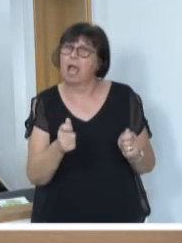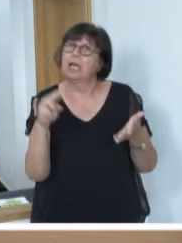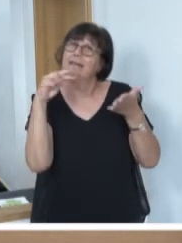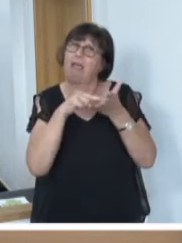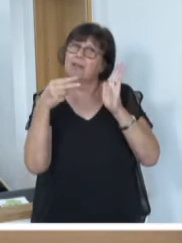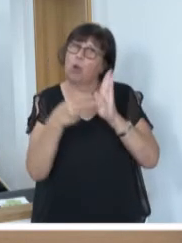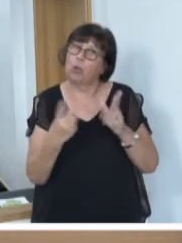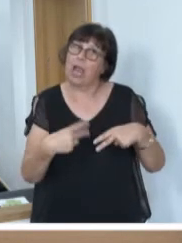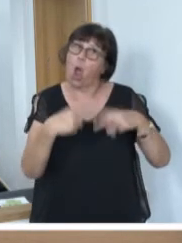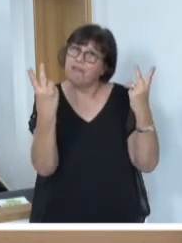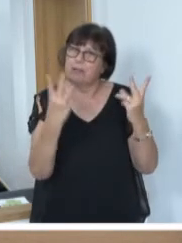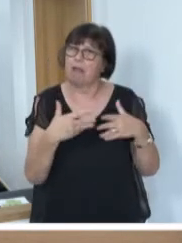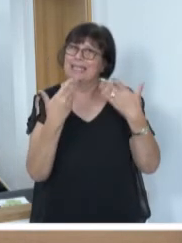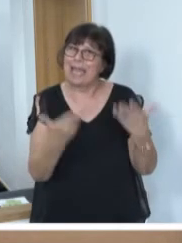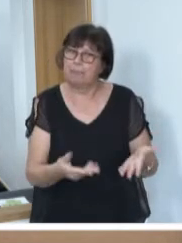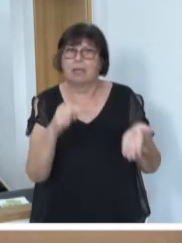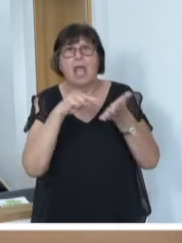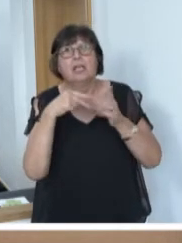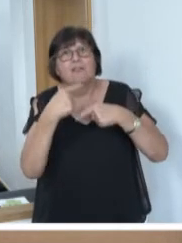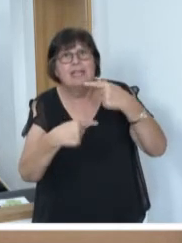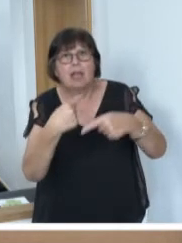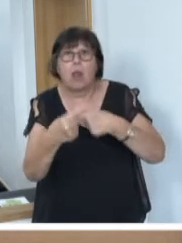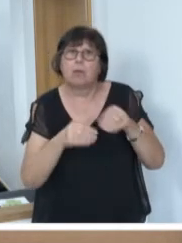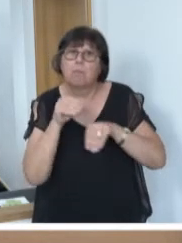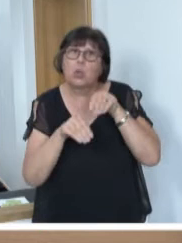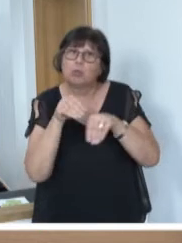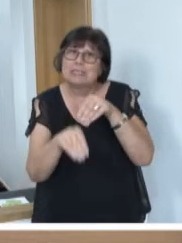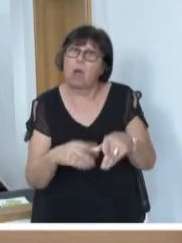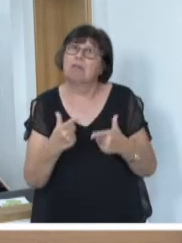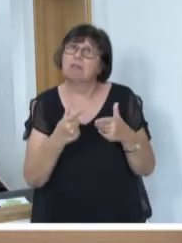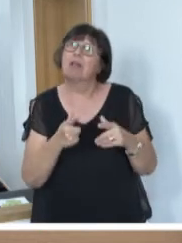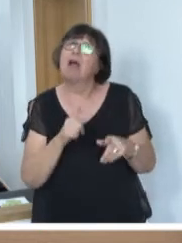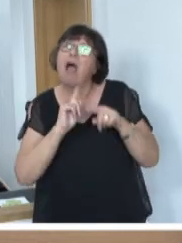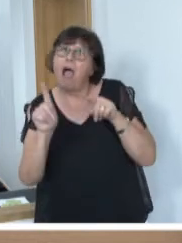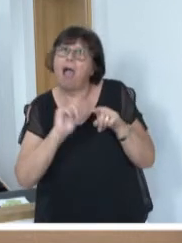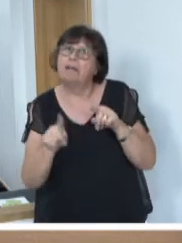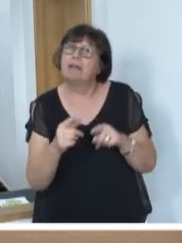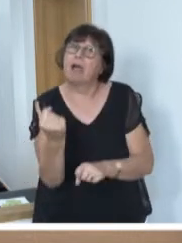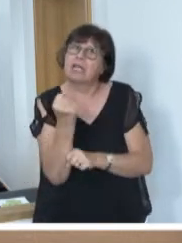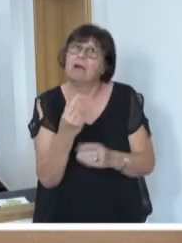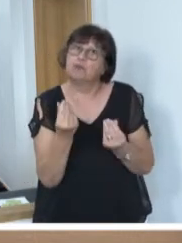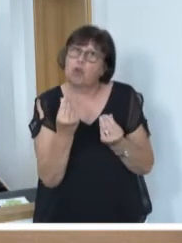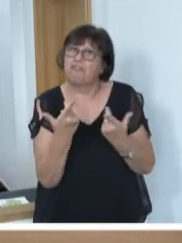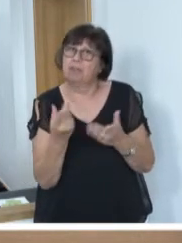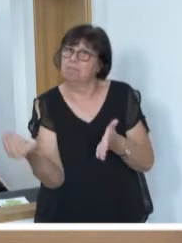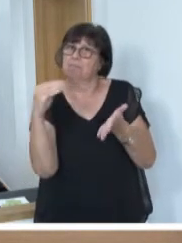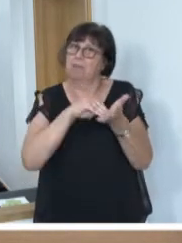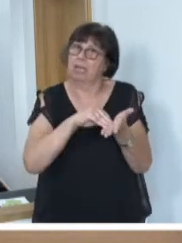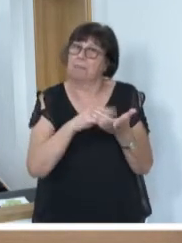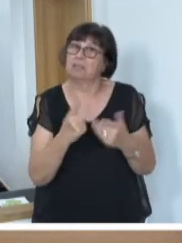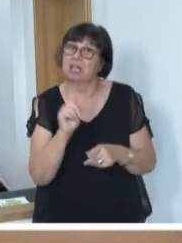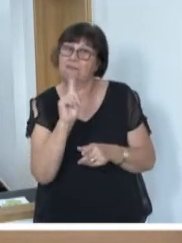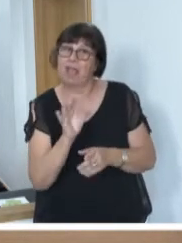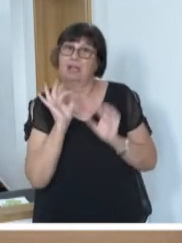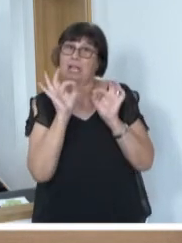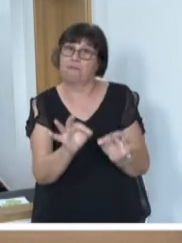Technologieoffenheit gewährleisten, Entwicklung und Produktion von alternativen Kraftstoffen forcieren eingebracht. Wer dafür ist,